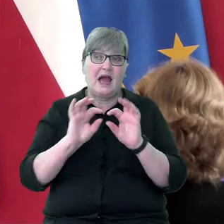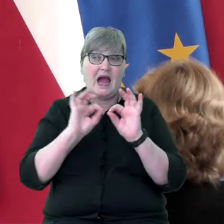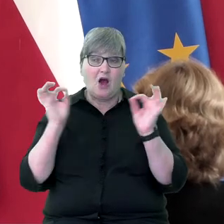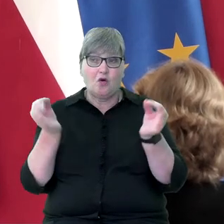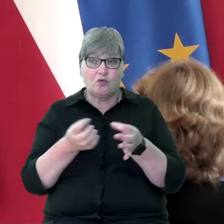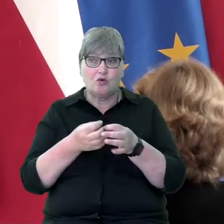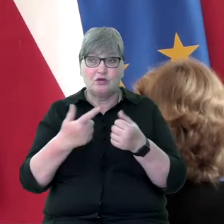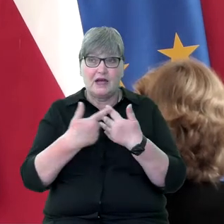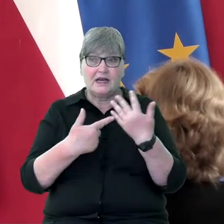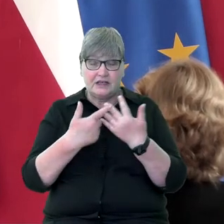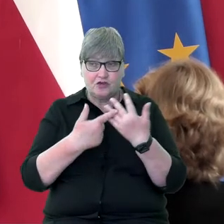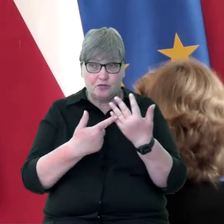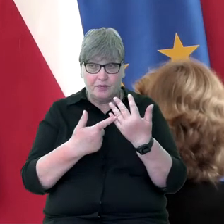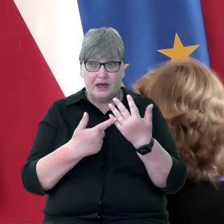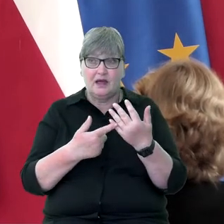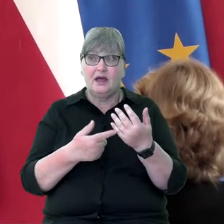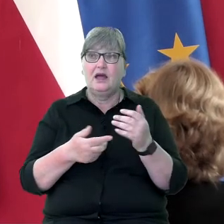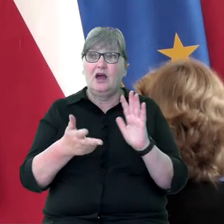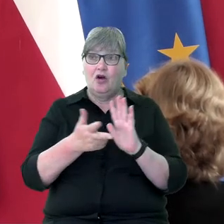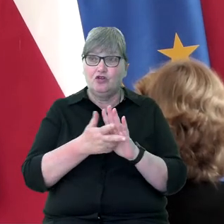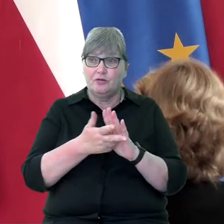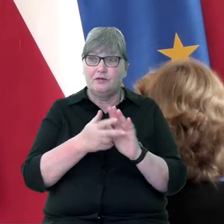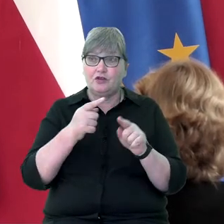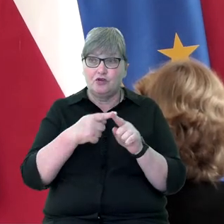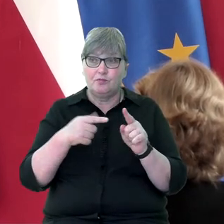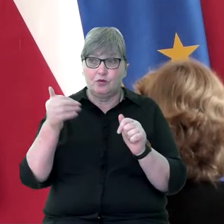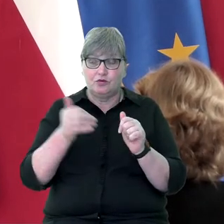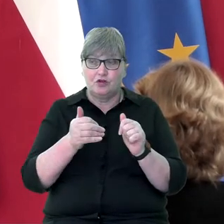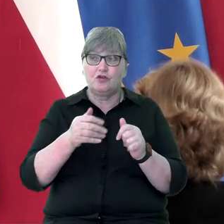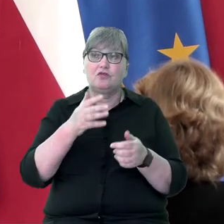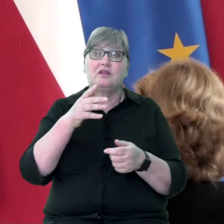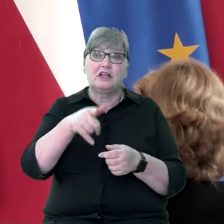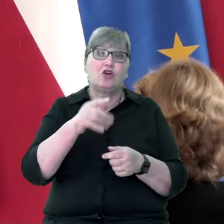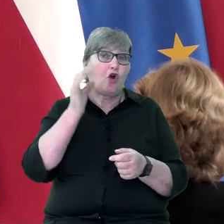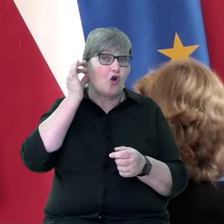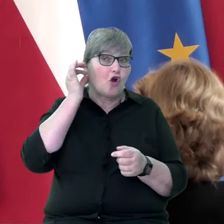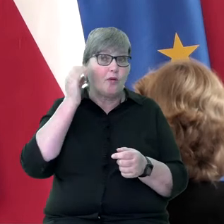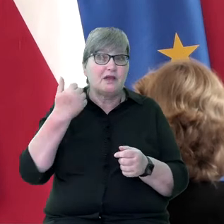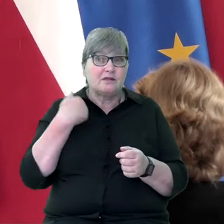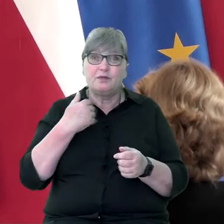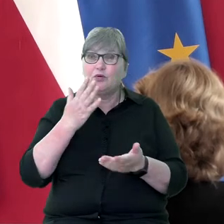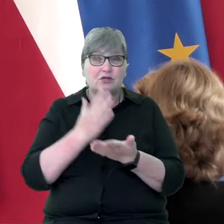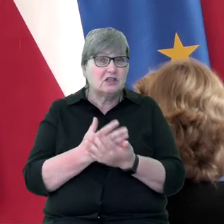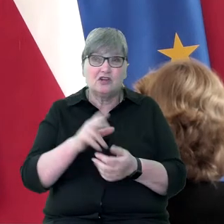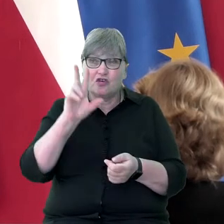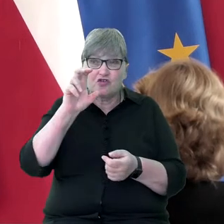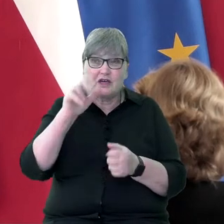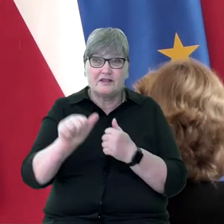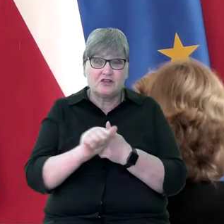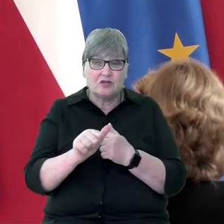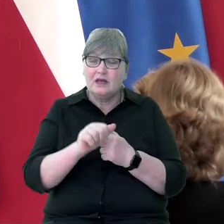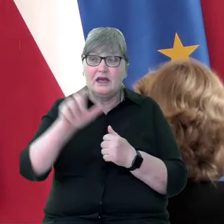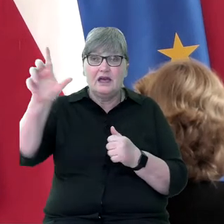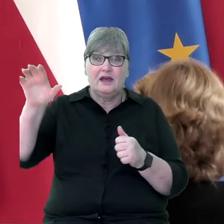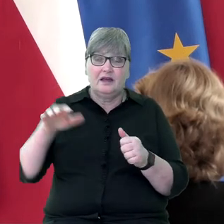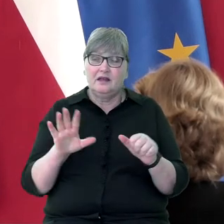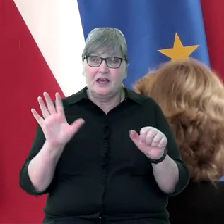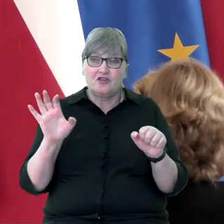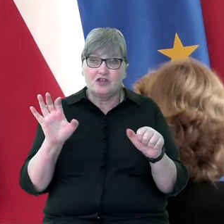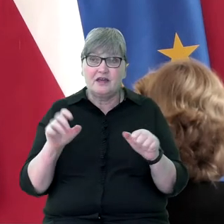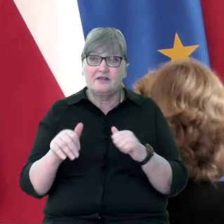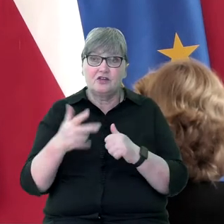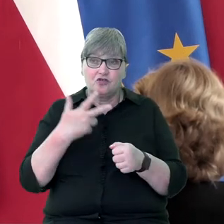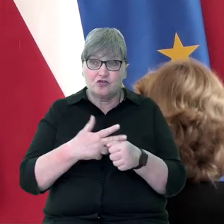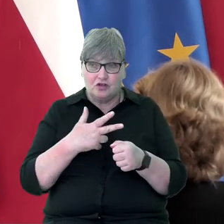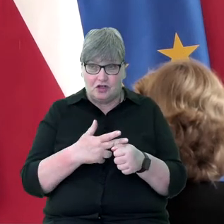urzędników wyższych szczebli jedynie w tej grupie było 630 kobiet, czyli zaledwie 3,4%.